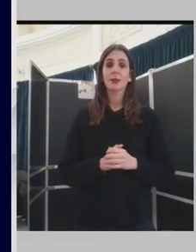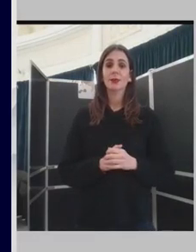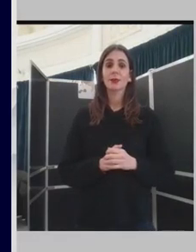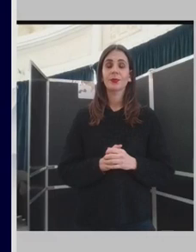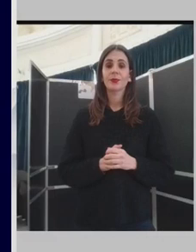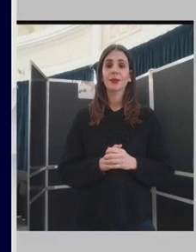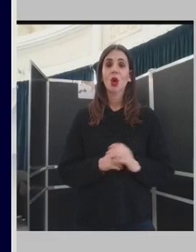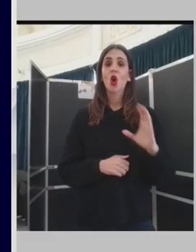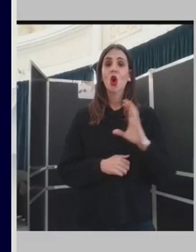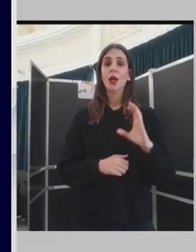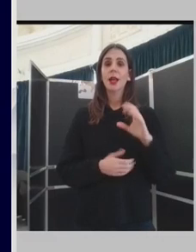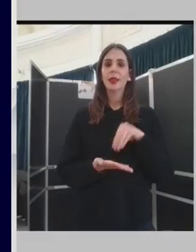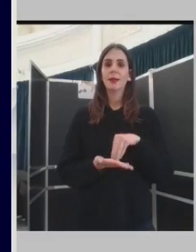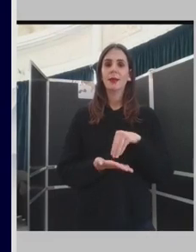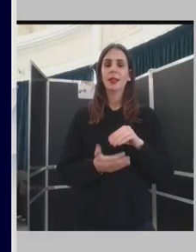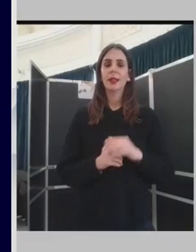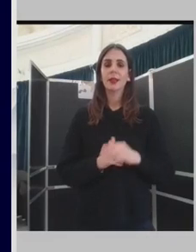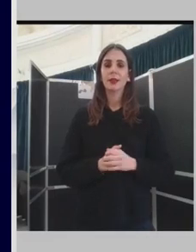Corrente,